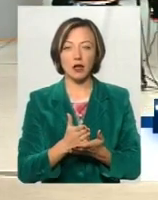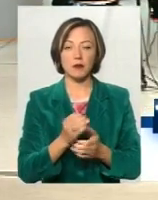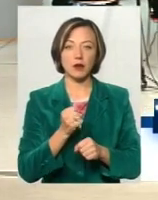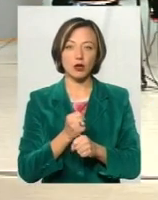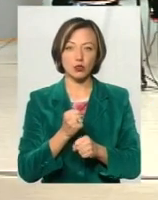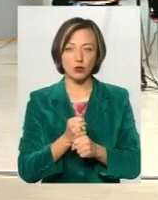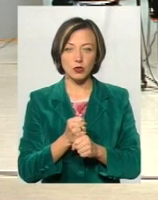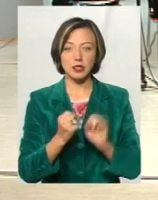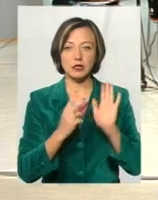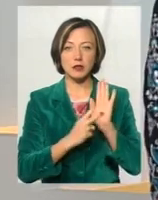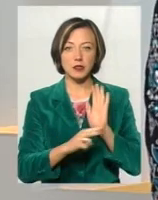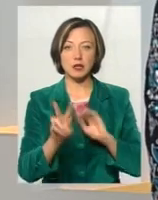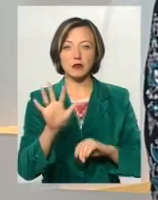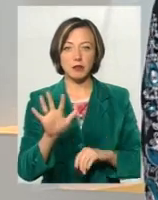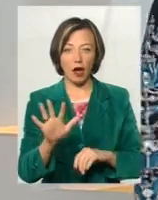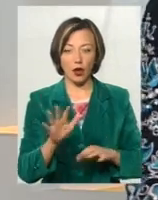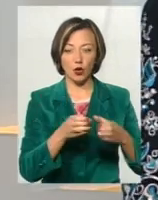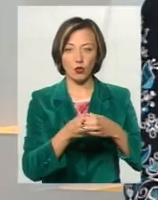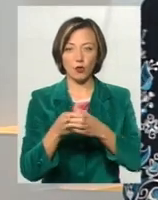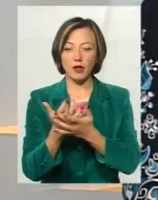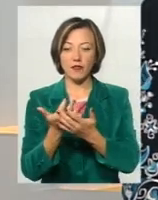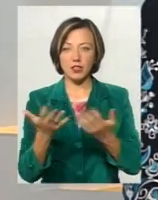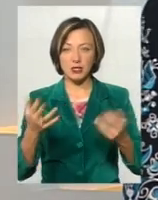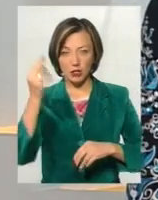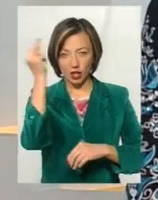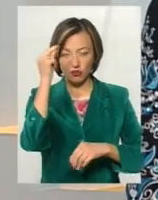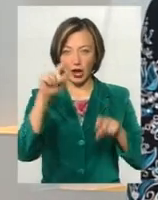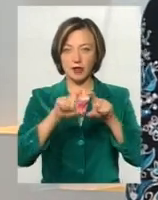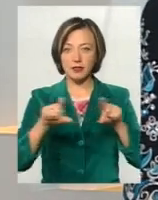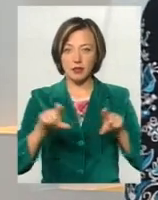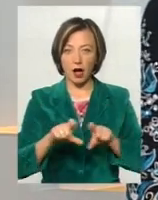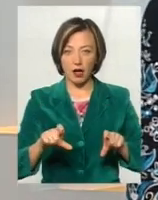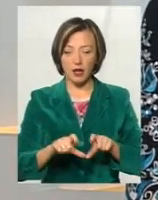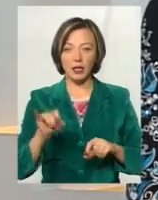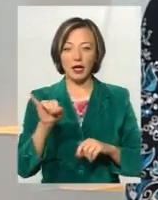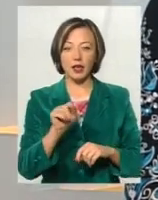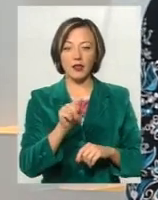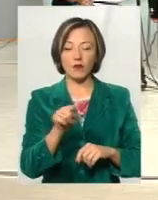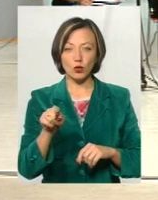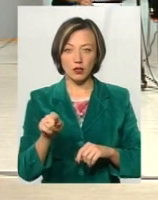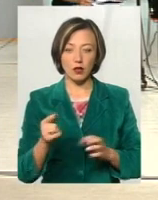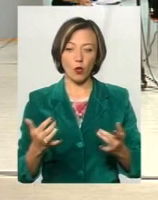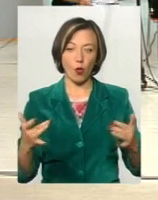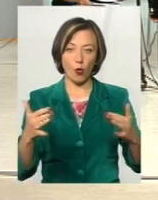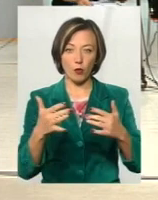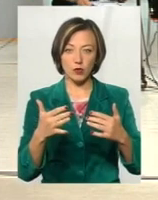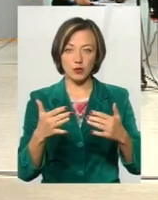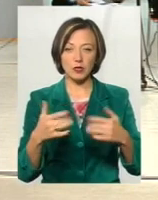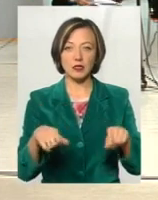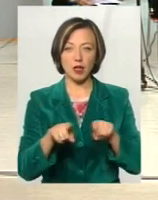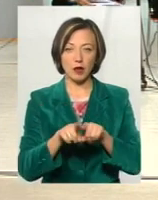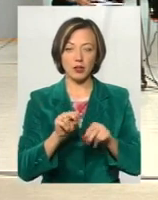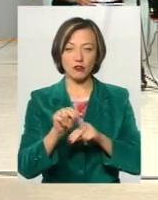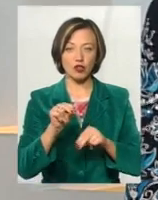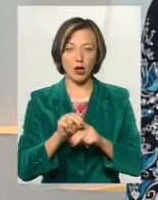функціонує 75 у різних навчальних закладах, і вони охоплюють таким